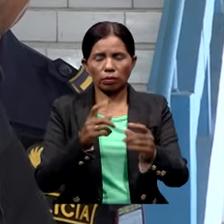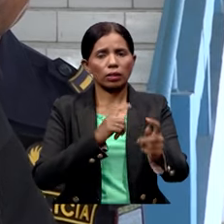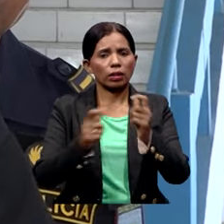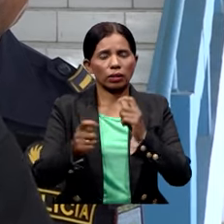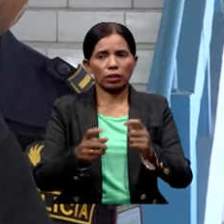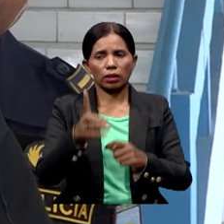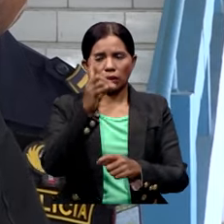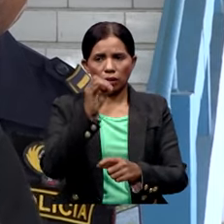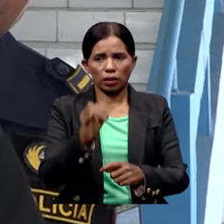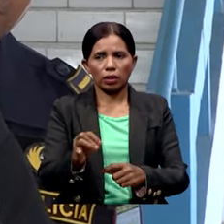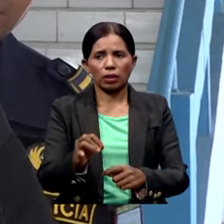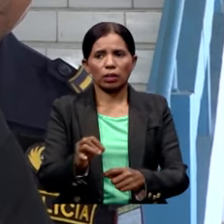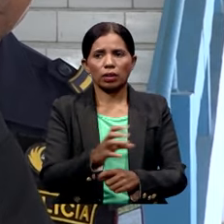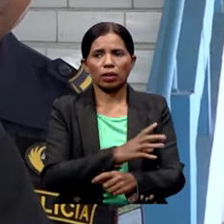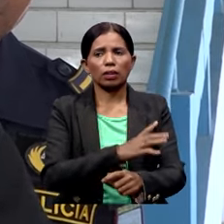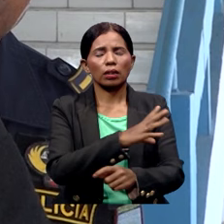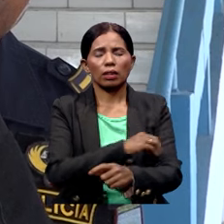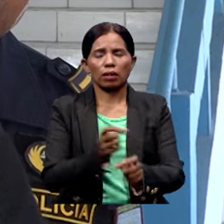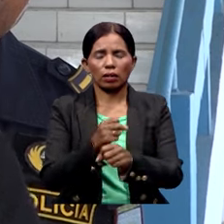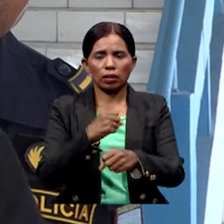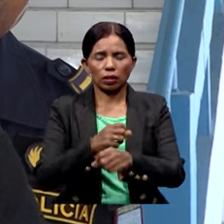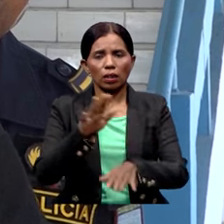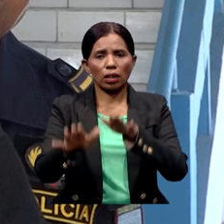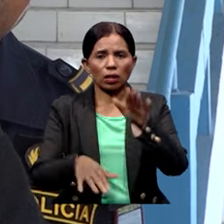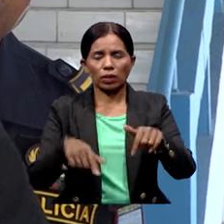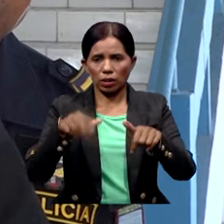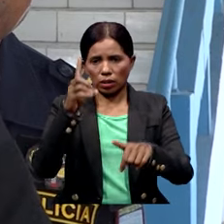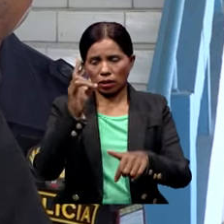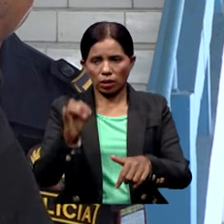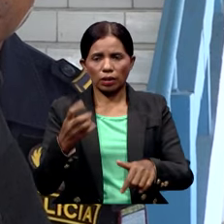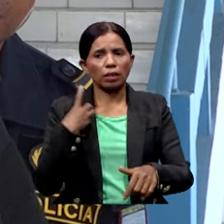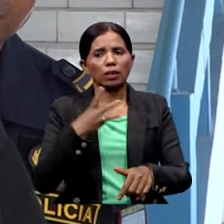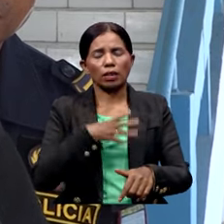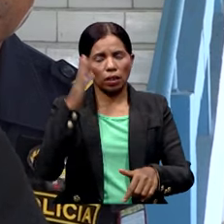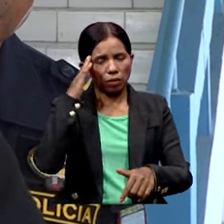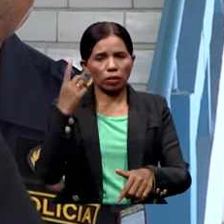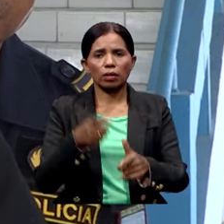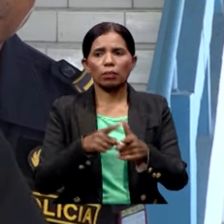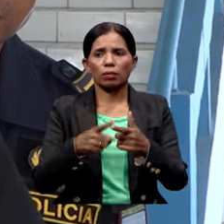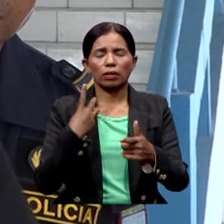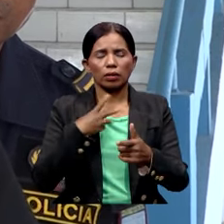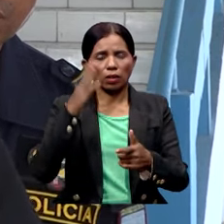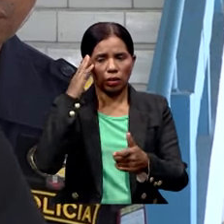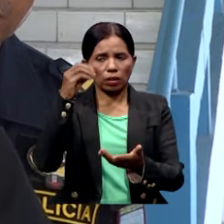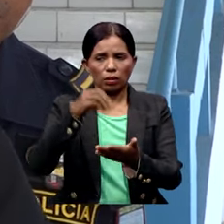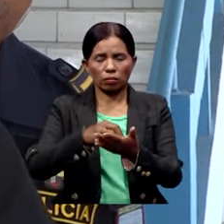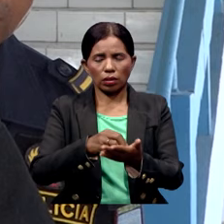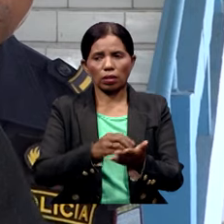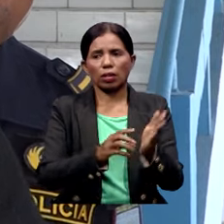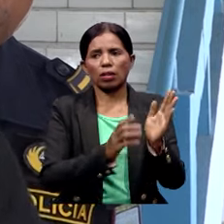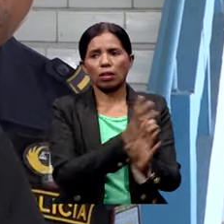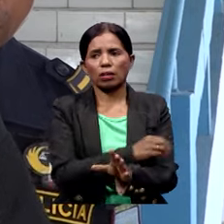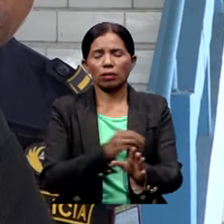di normaliza transport sir na bema ka movement di larang. Ida nema kita hanu imba depois kita hanu imba atu halo formasa umba